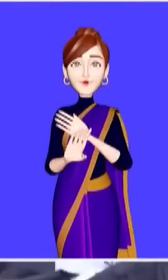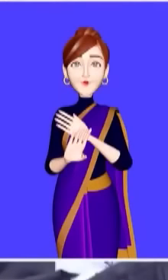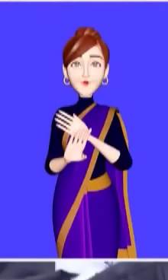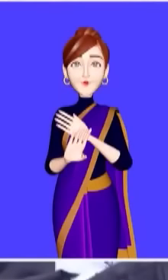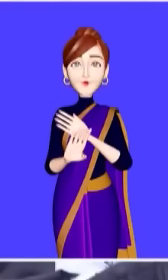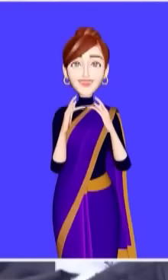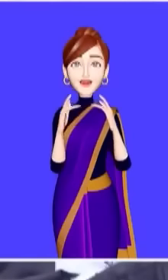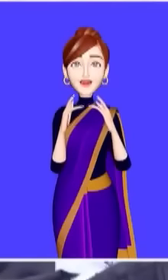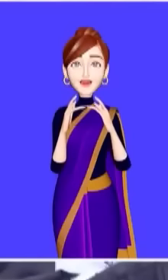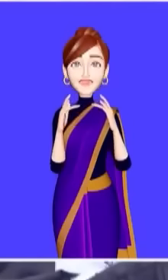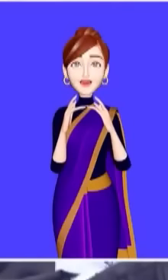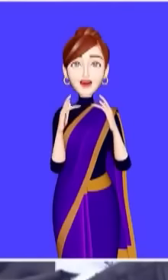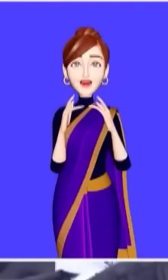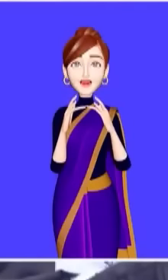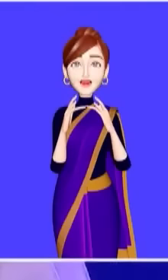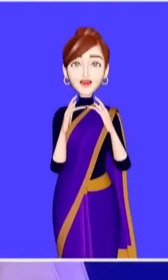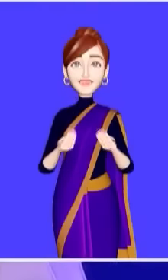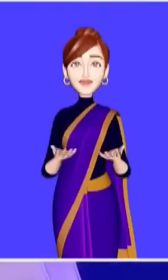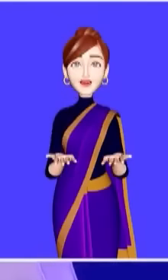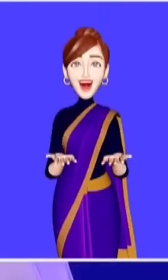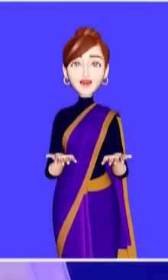साथियों, फ्यूचर ऑफ वर्क